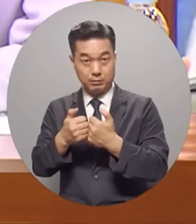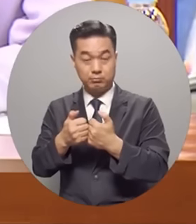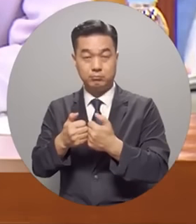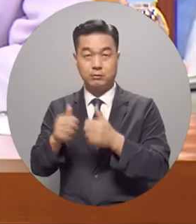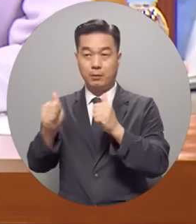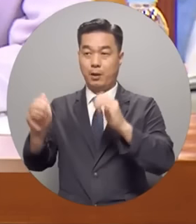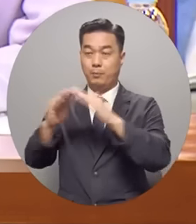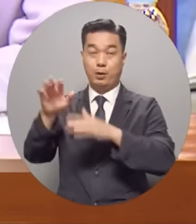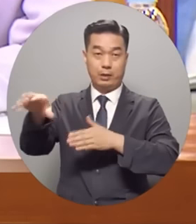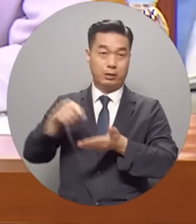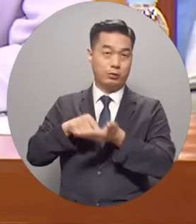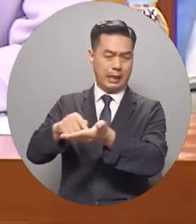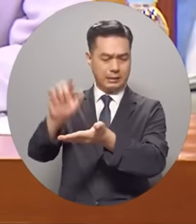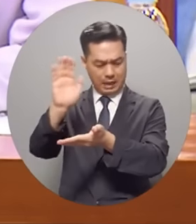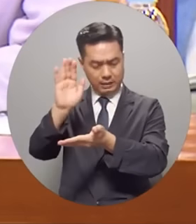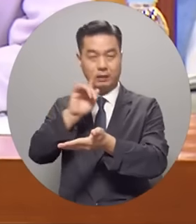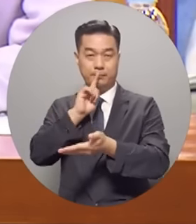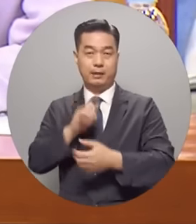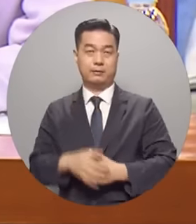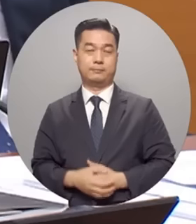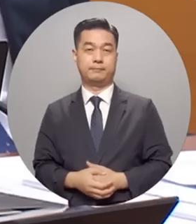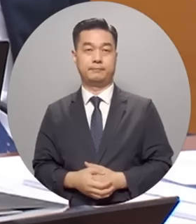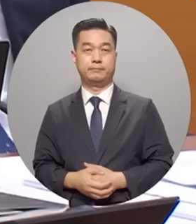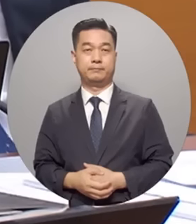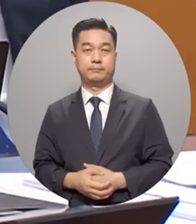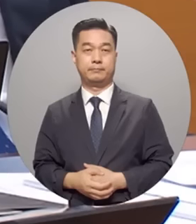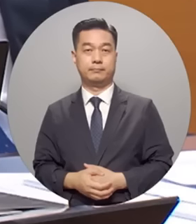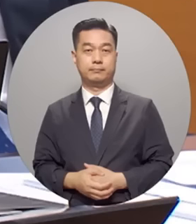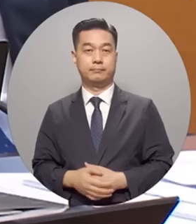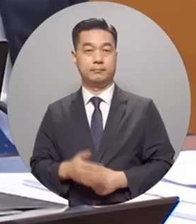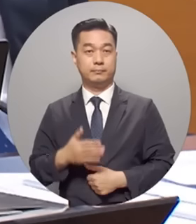속기록을 내지 않을 것이라고 밝혔습니다. 제가